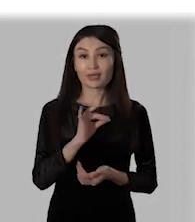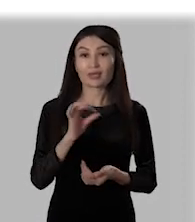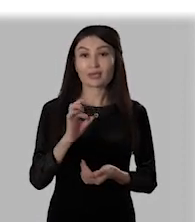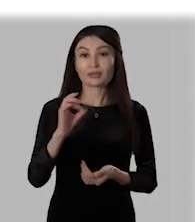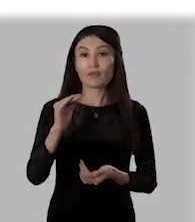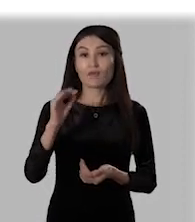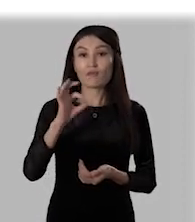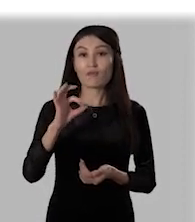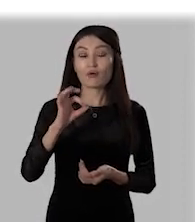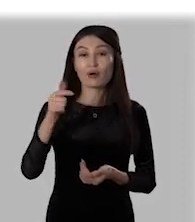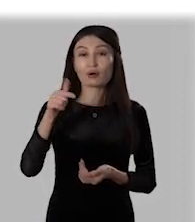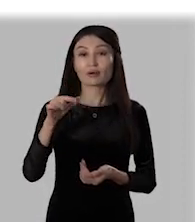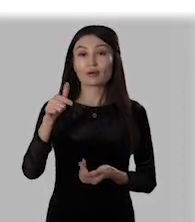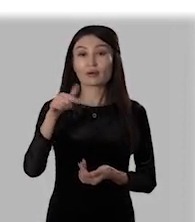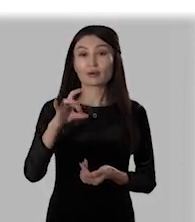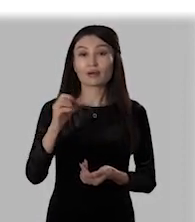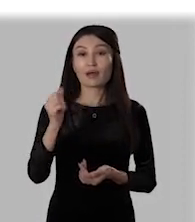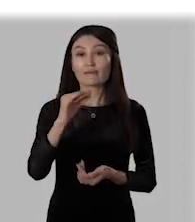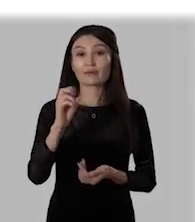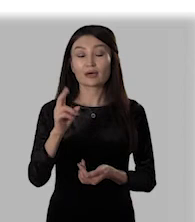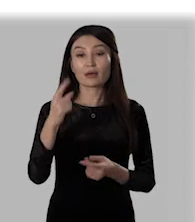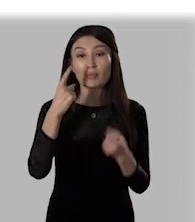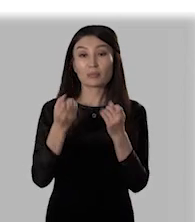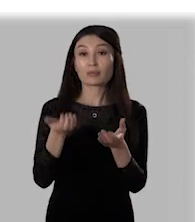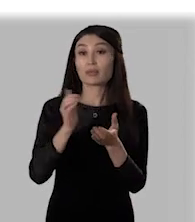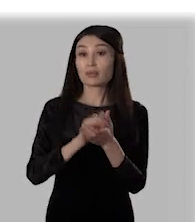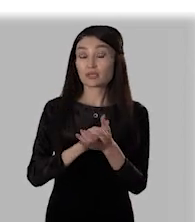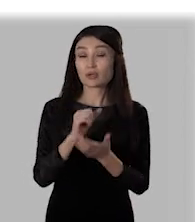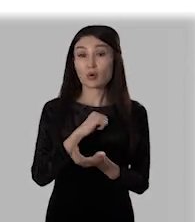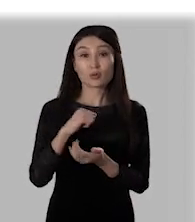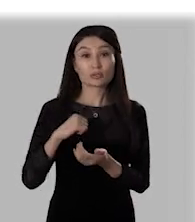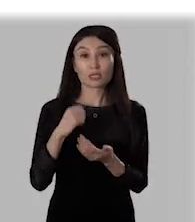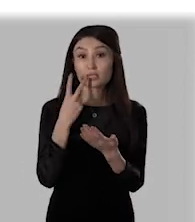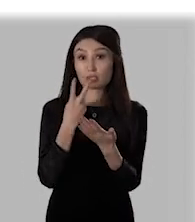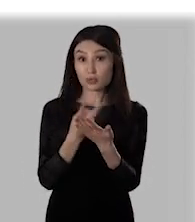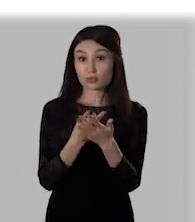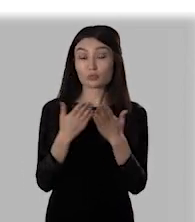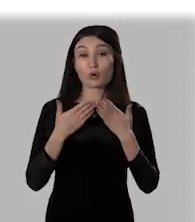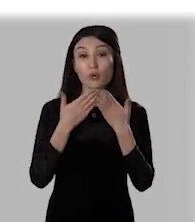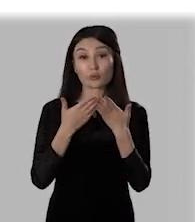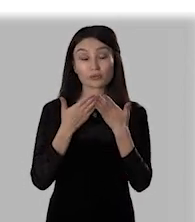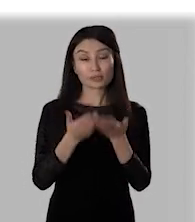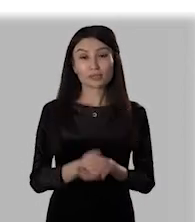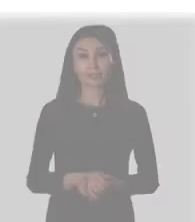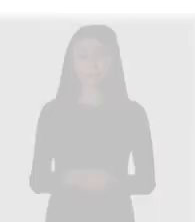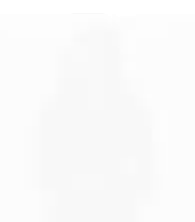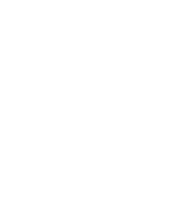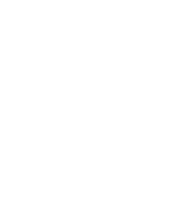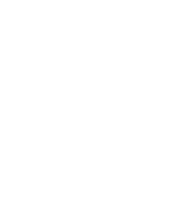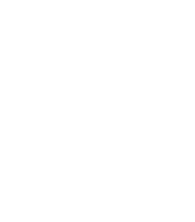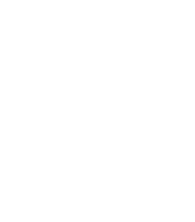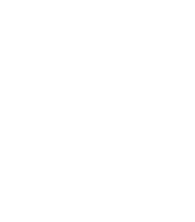инфографикадагы маалымат менен таанышабыз. Өз алдыңарча көз жүгүртүп окуп чыккыла.